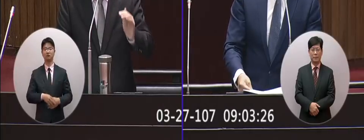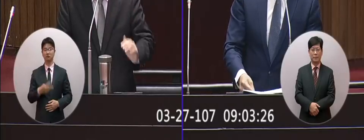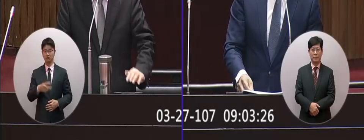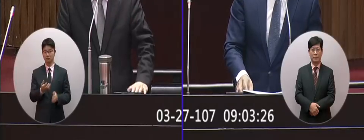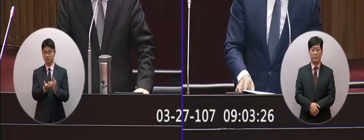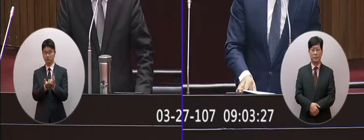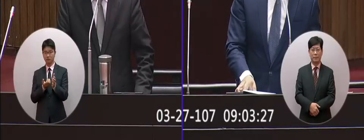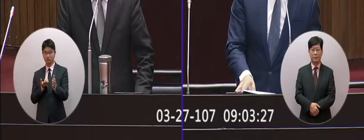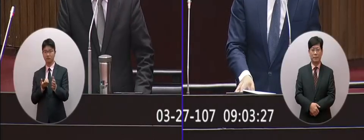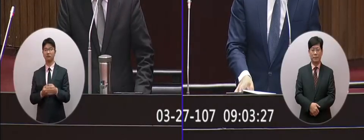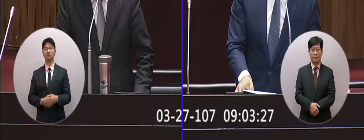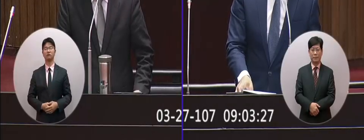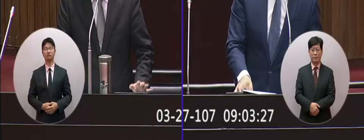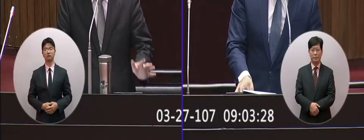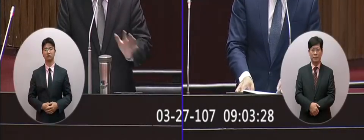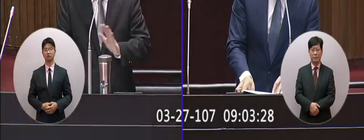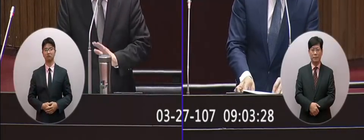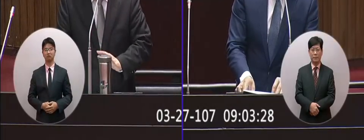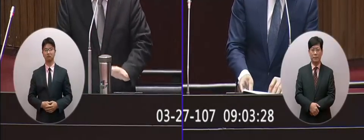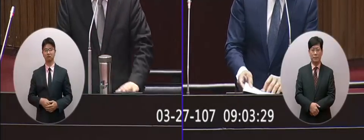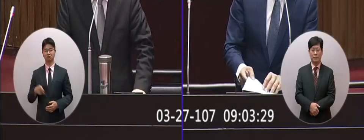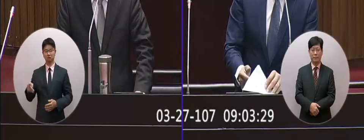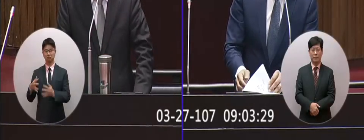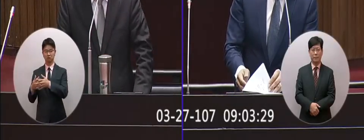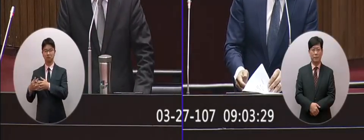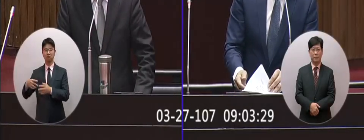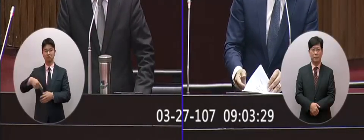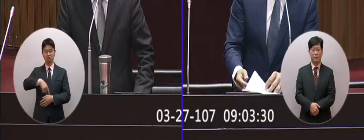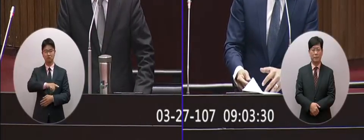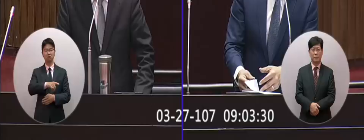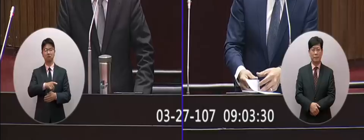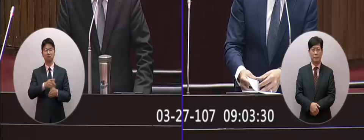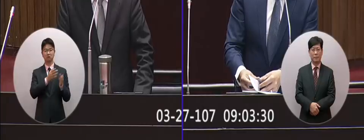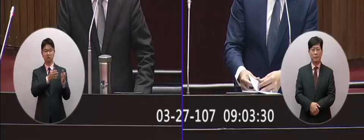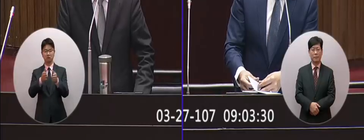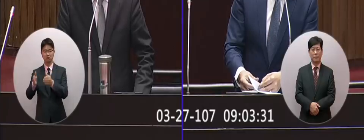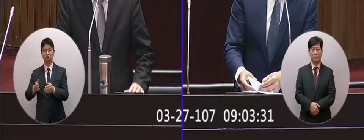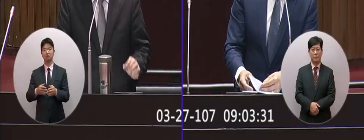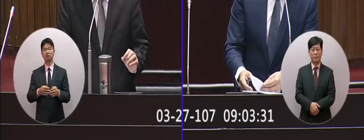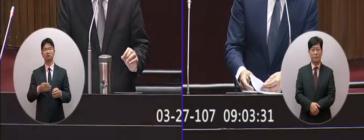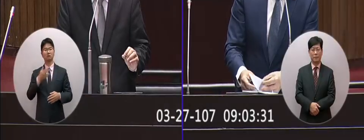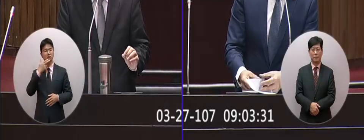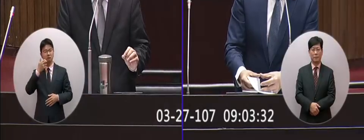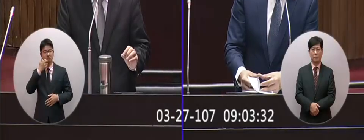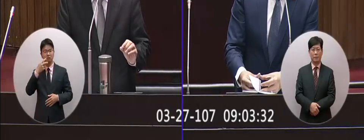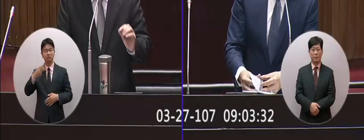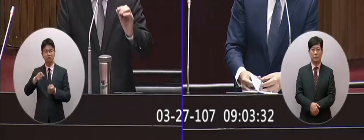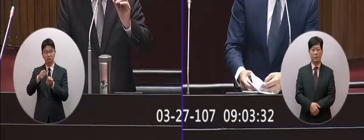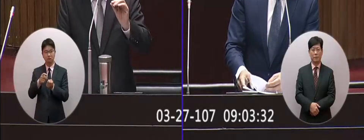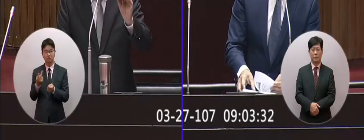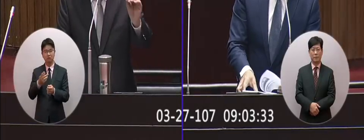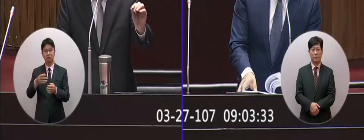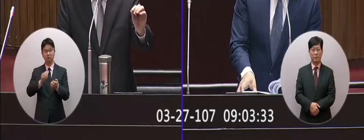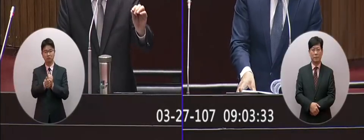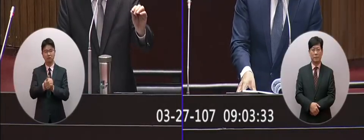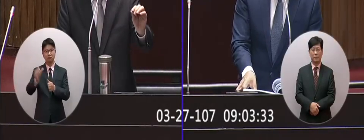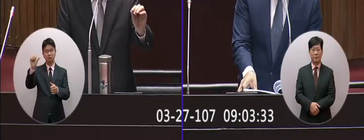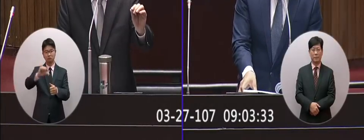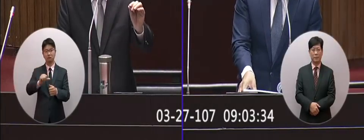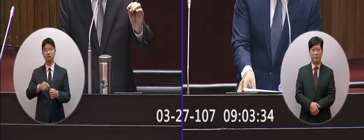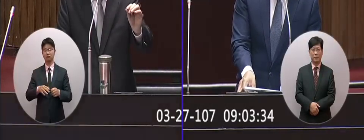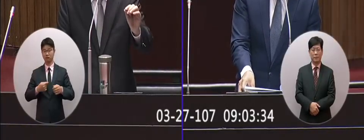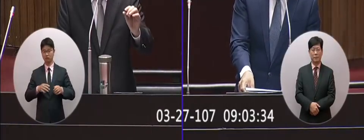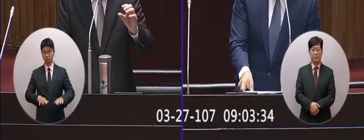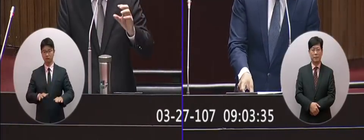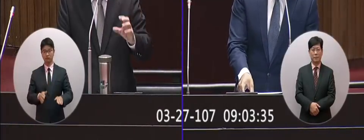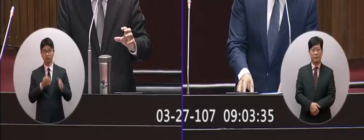之前呢，对全世界的这个钢铝要提高关税，我目的了，不管是直接对中